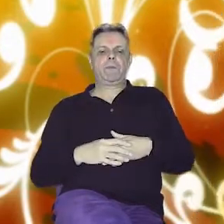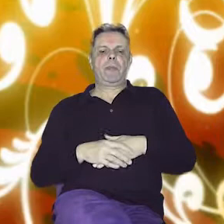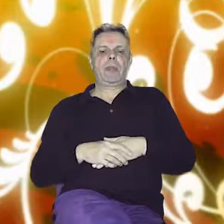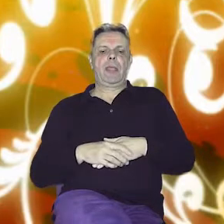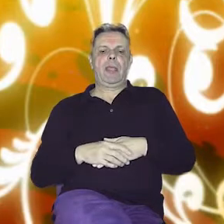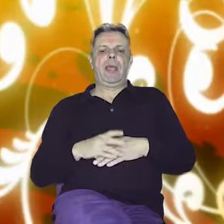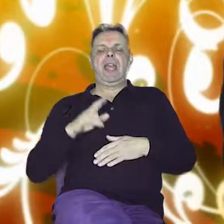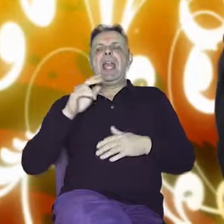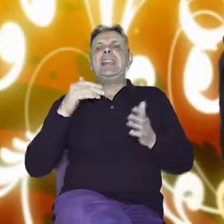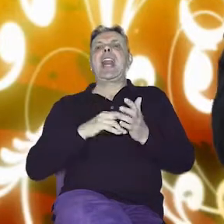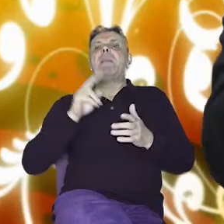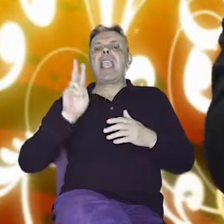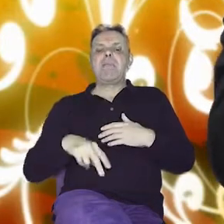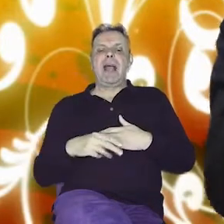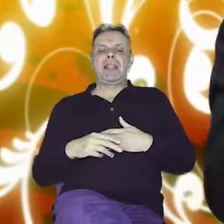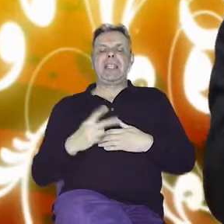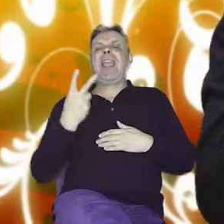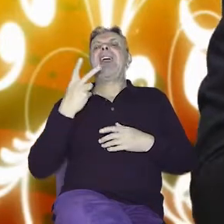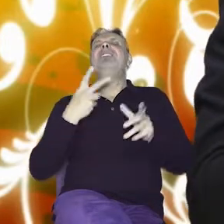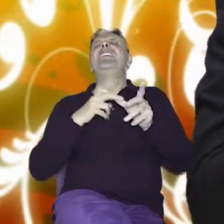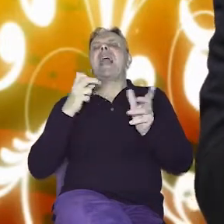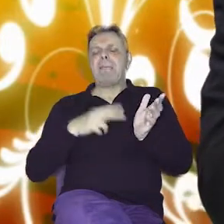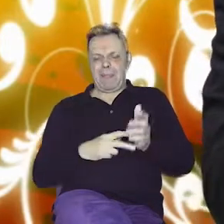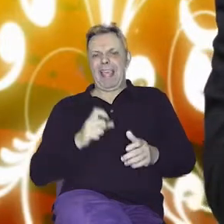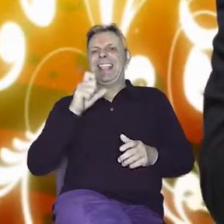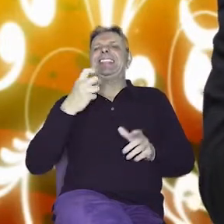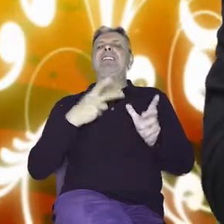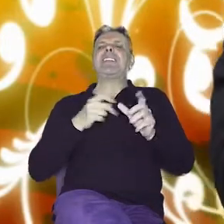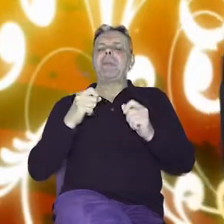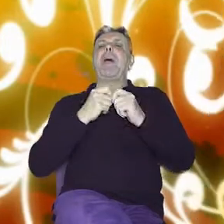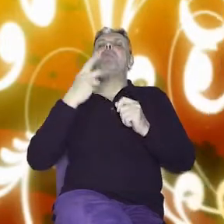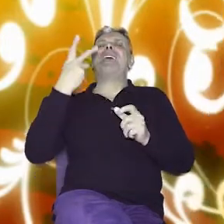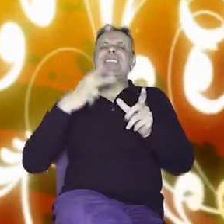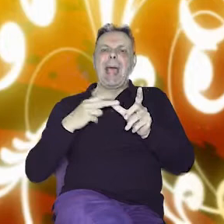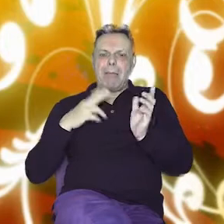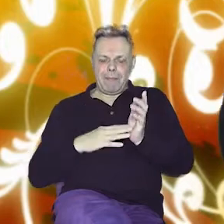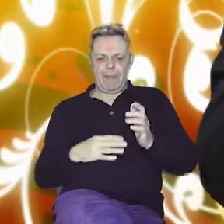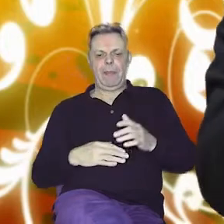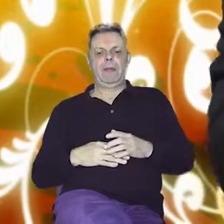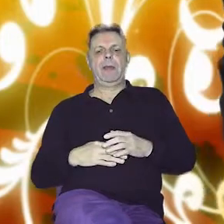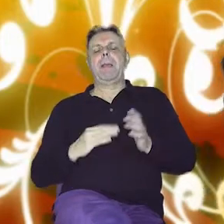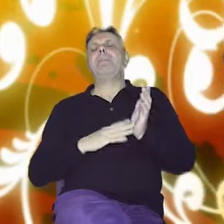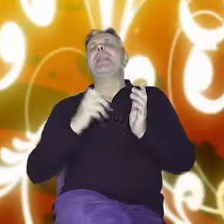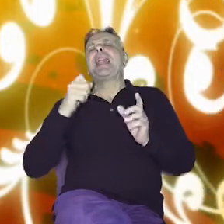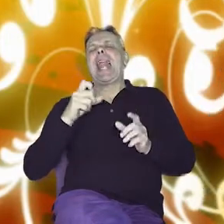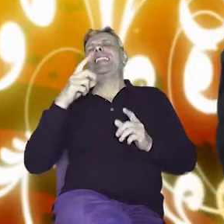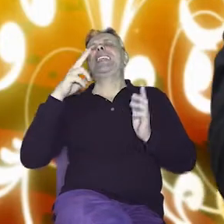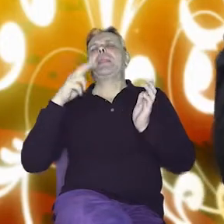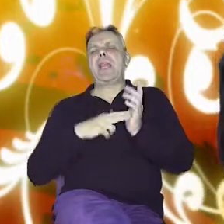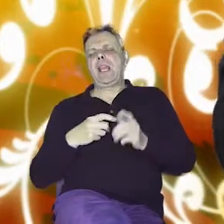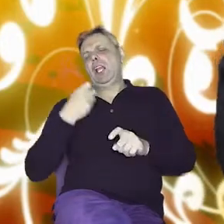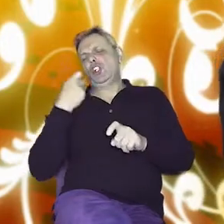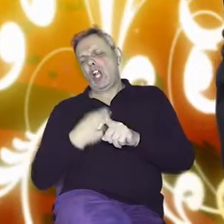se mora napraviti novo tkivo, ne može se od ničega. Treba imati ovoga vitamina, od C vitamina,